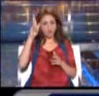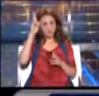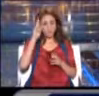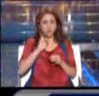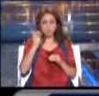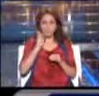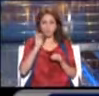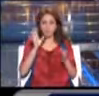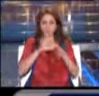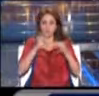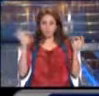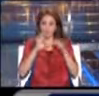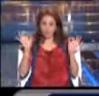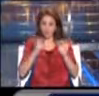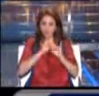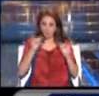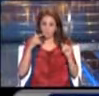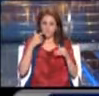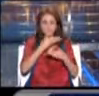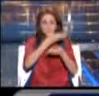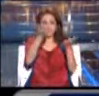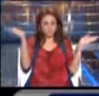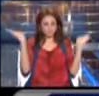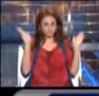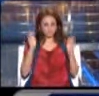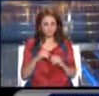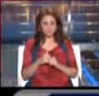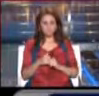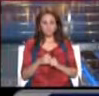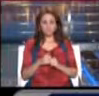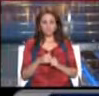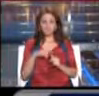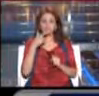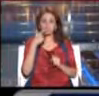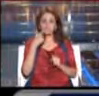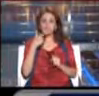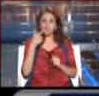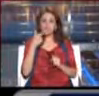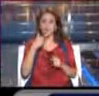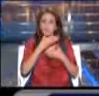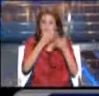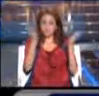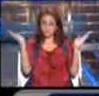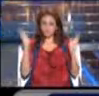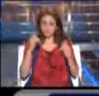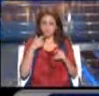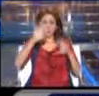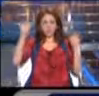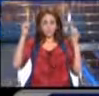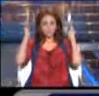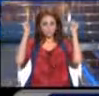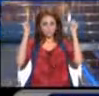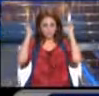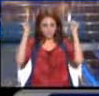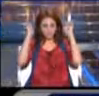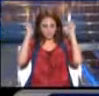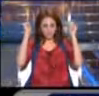الدقيقة والصادقة للجماهير بموضوعية وحيادية وحشد المشجعين خلف